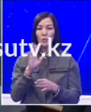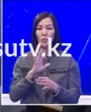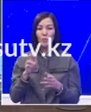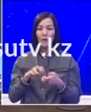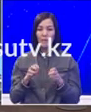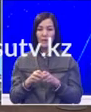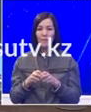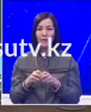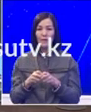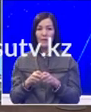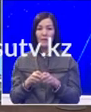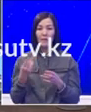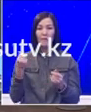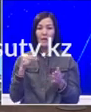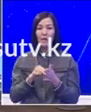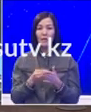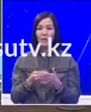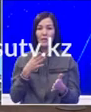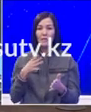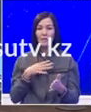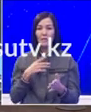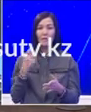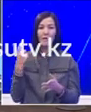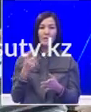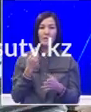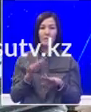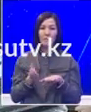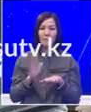Ұңғыма иесі бағаны шарықтатып, шаруашылық иесін тығырыққа тіреп отыр.